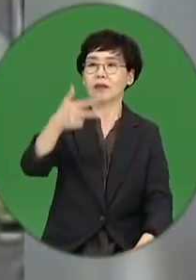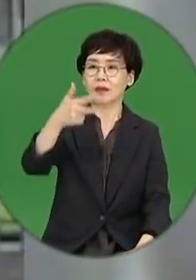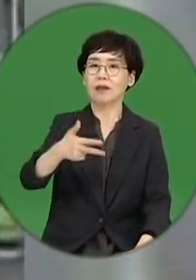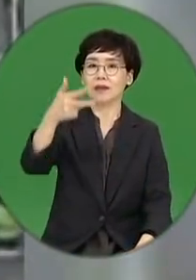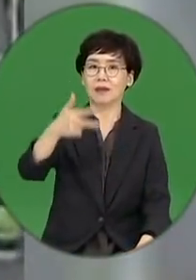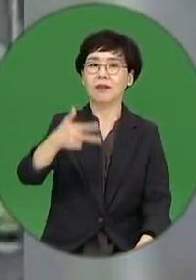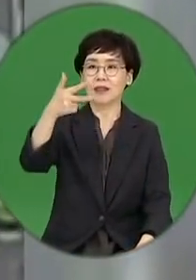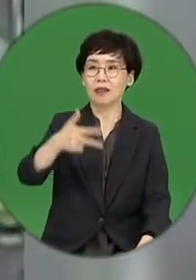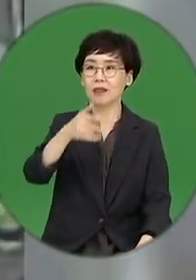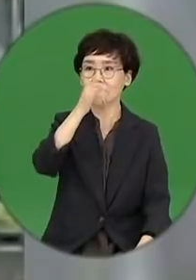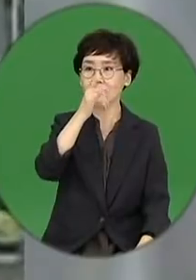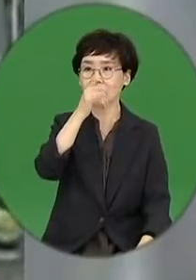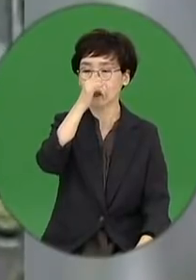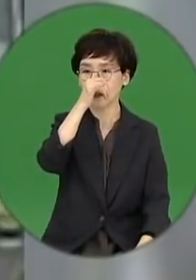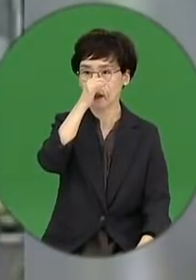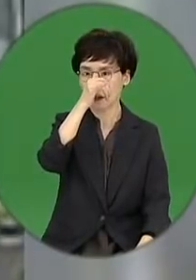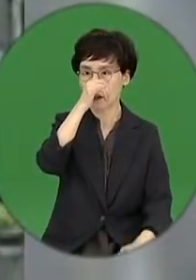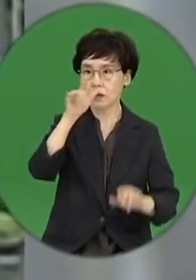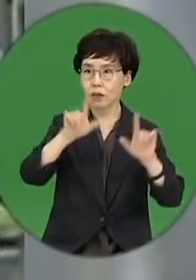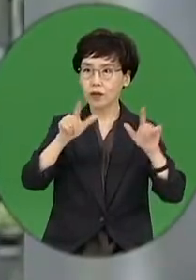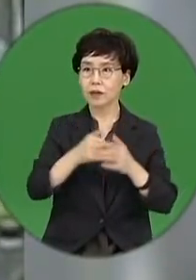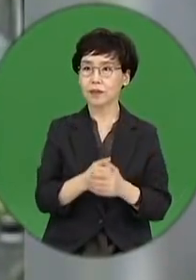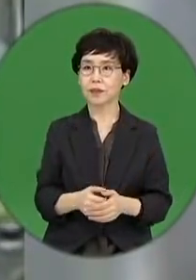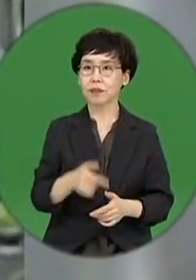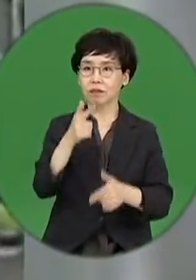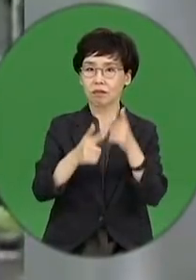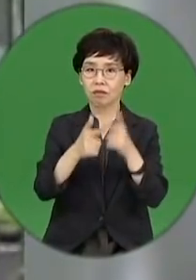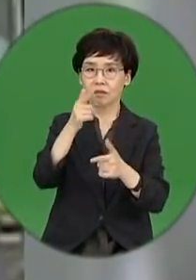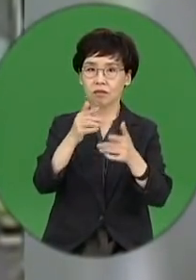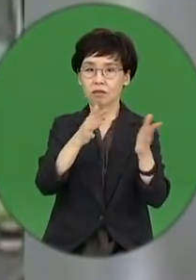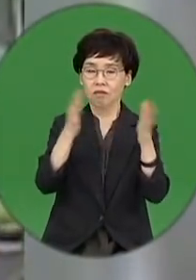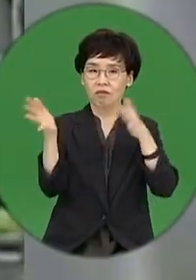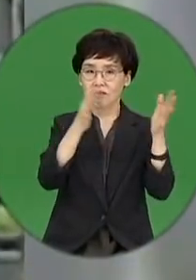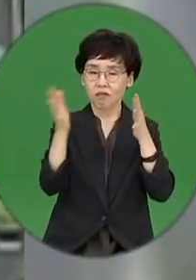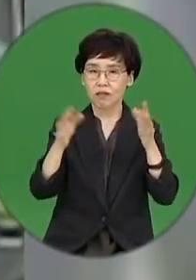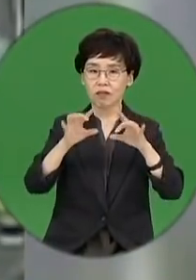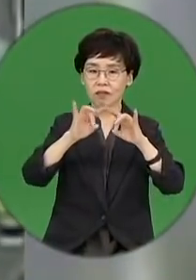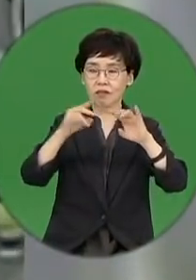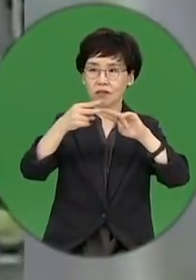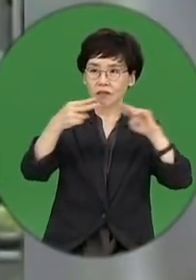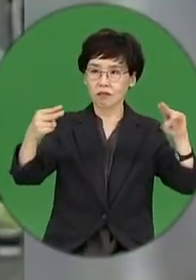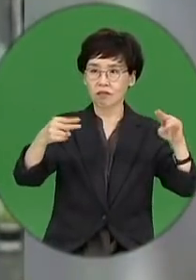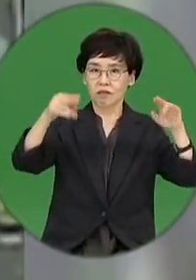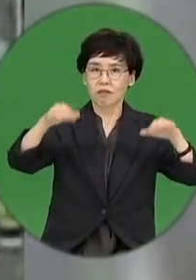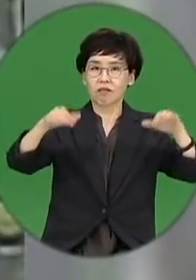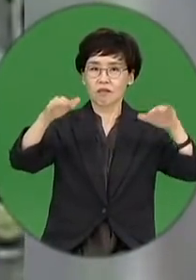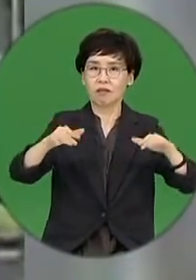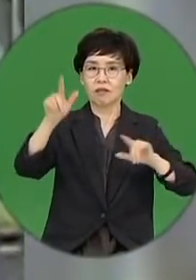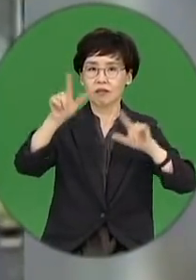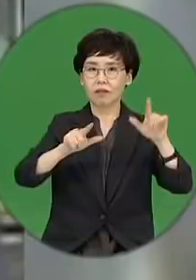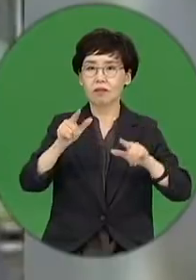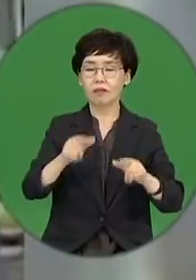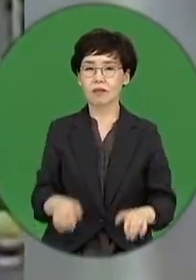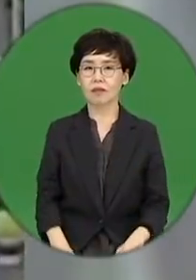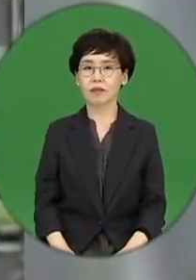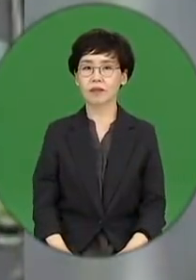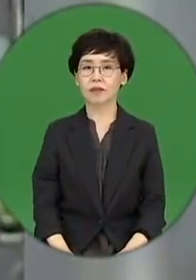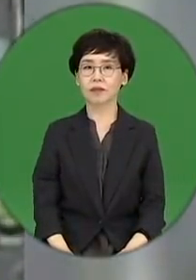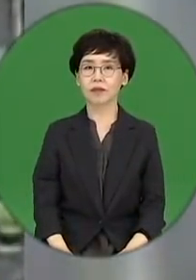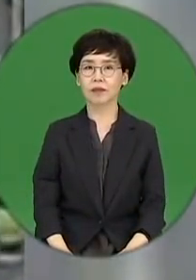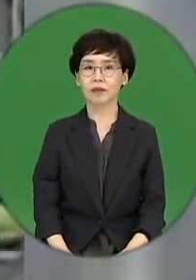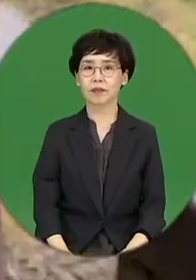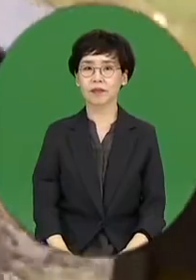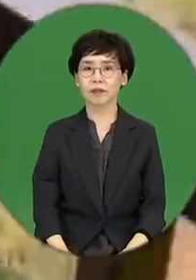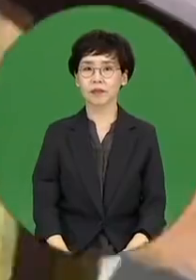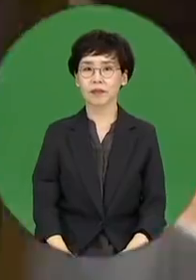모습을 볼 수 있으시죠? 예. 나무도 거세게 흔들리고요. 아까는 이제 전선이 이렇게 막 흔들리는 모습을 저희가 CCTV를 통해서